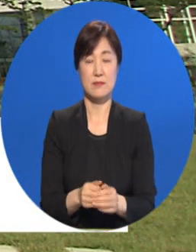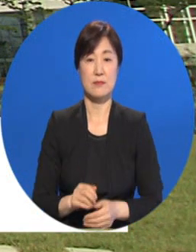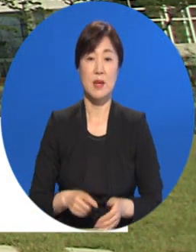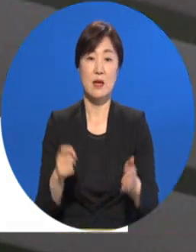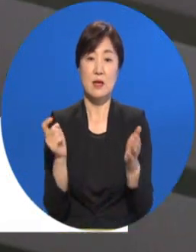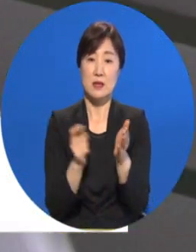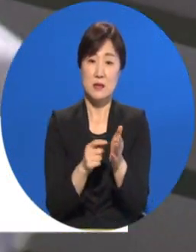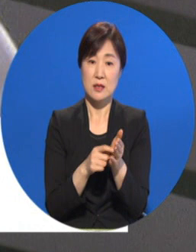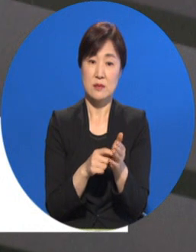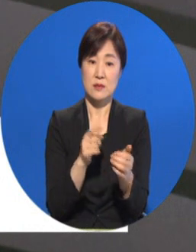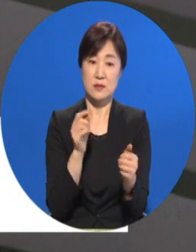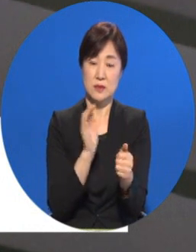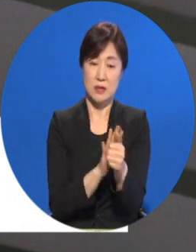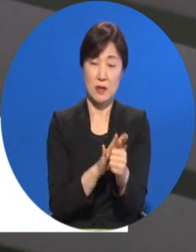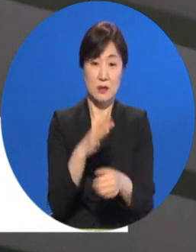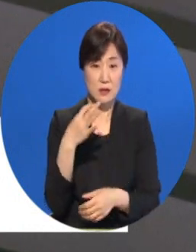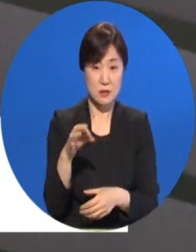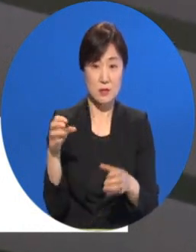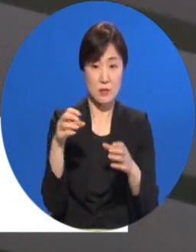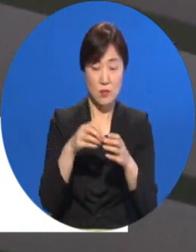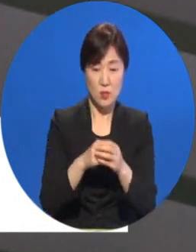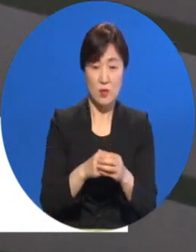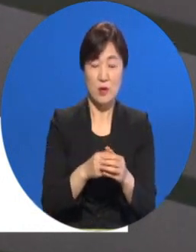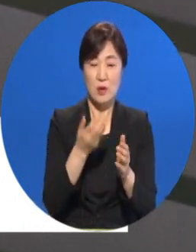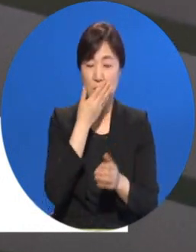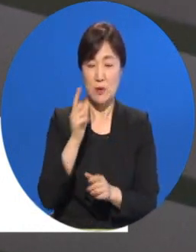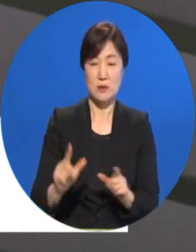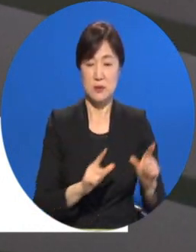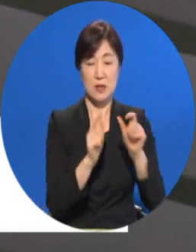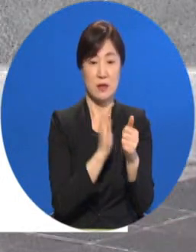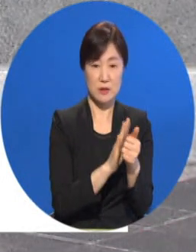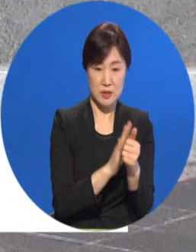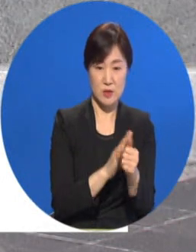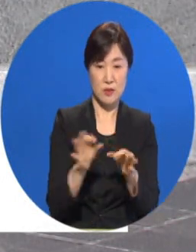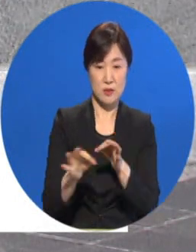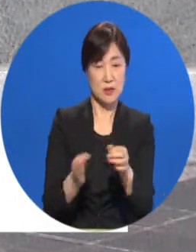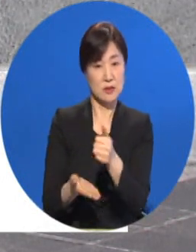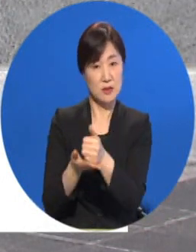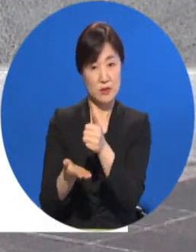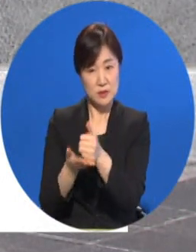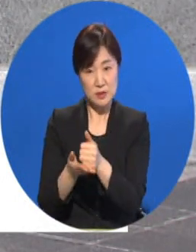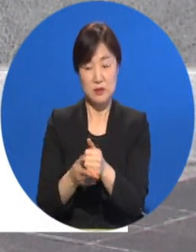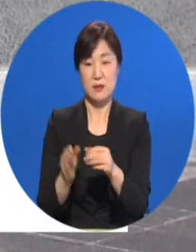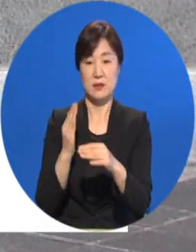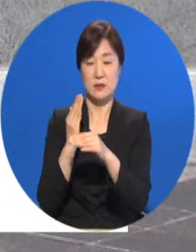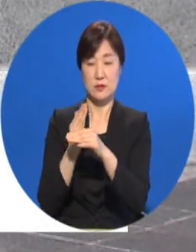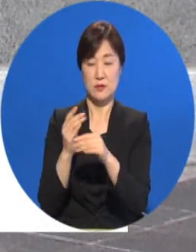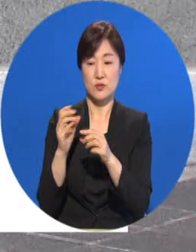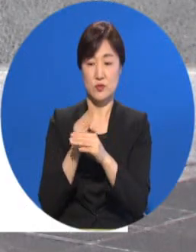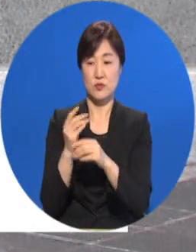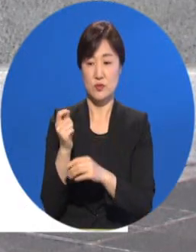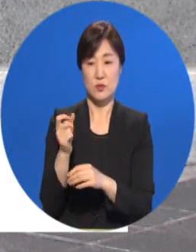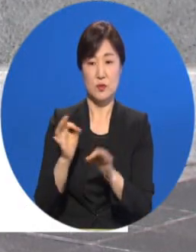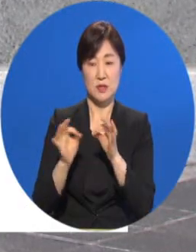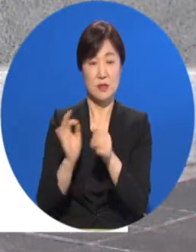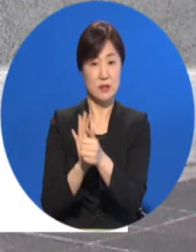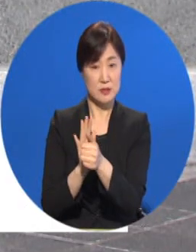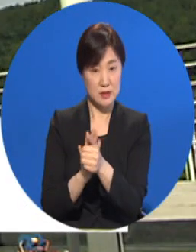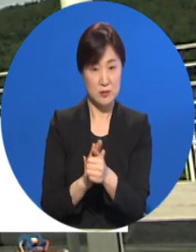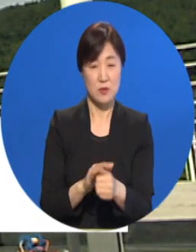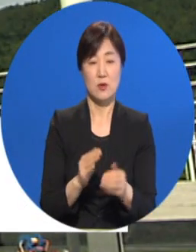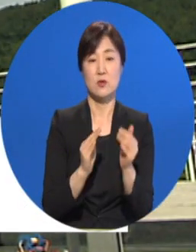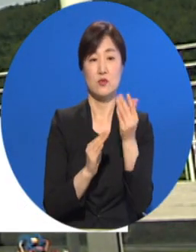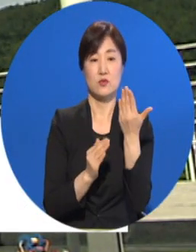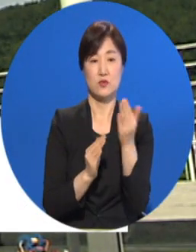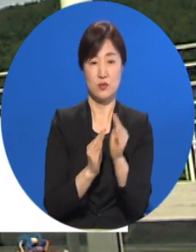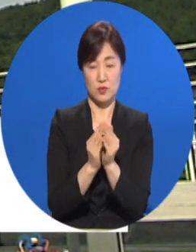긴급 재난지원금을 포함한 도민 생계지원, 소비진작, 소상공인지원 등 지역경제 활성화에 투입될 9조